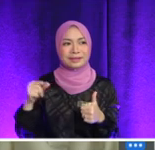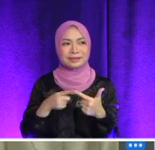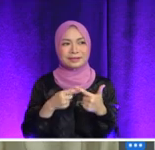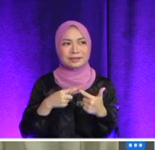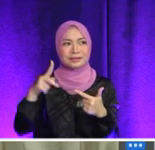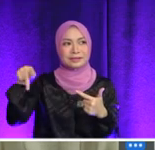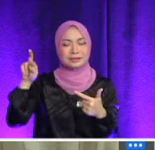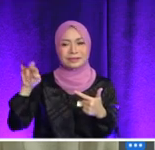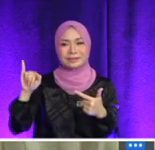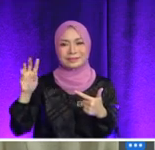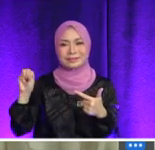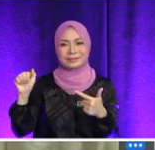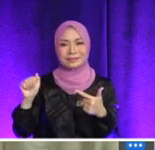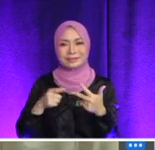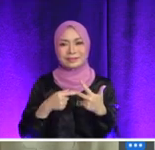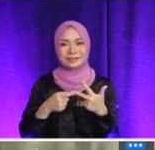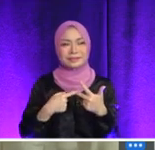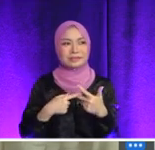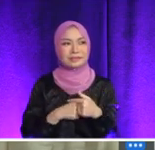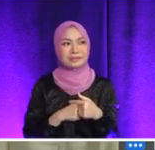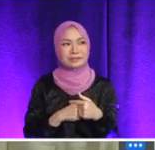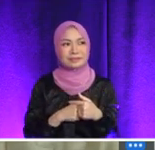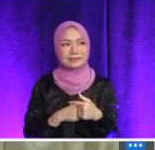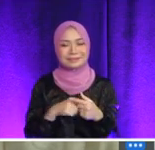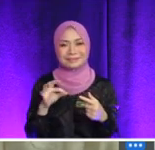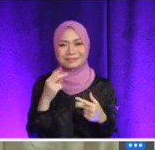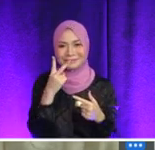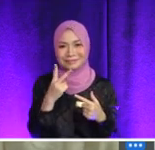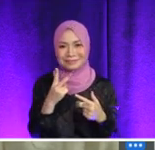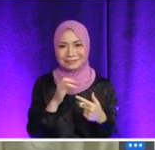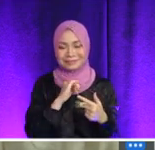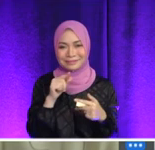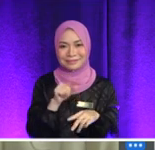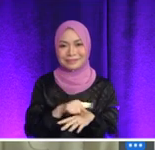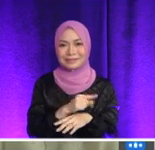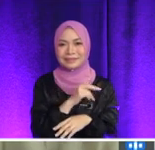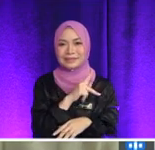kalau tengok dekat saya punya karya nih ada saya gunakan